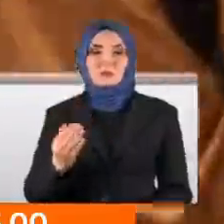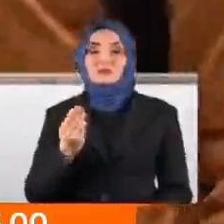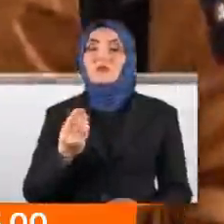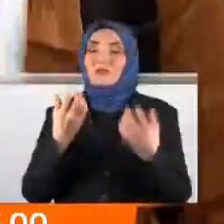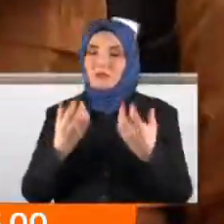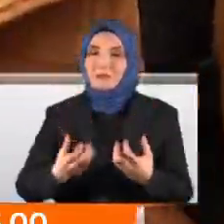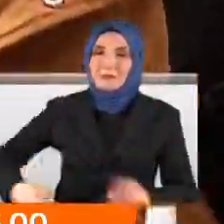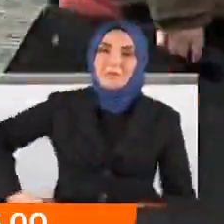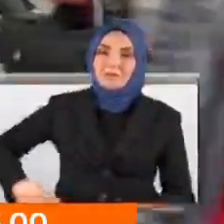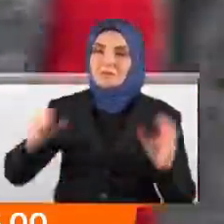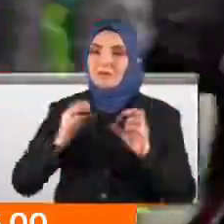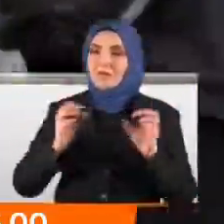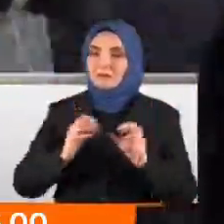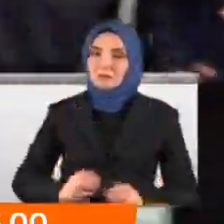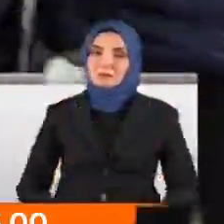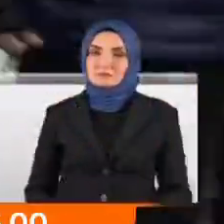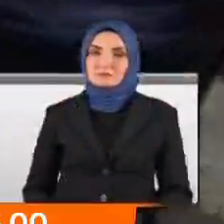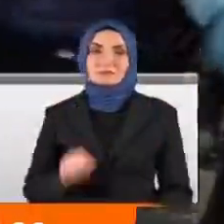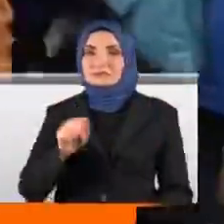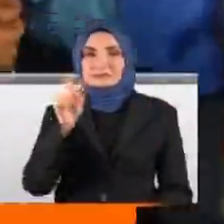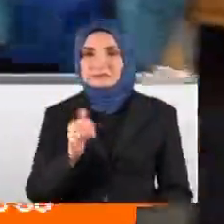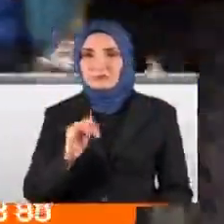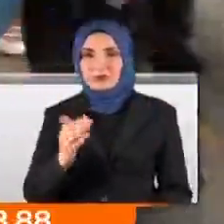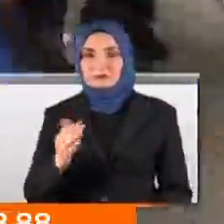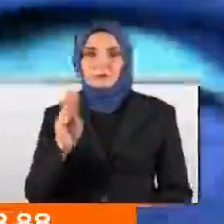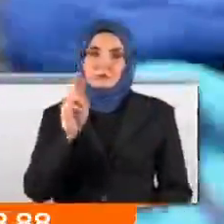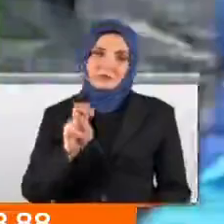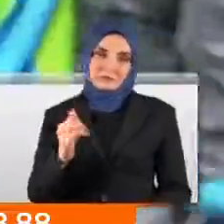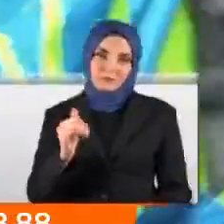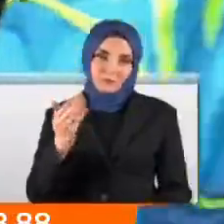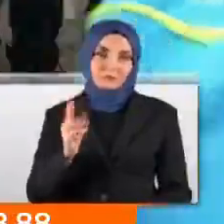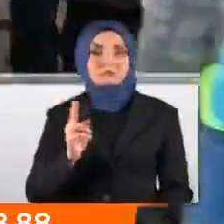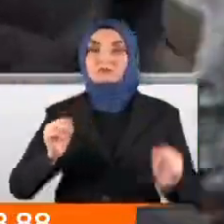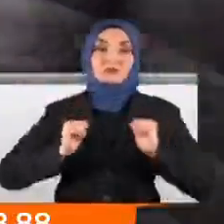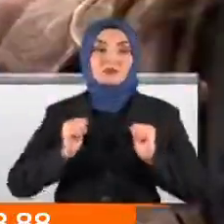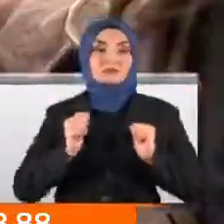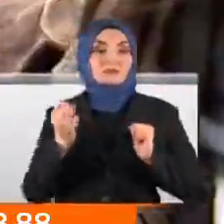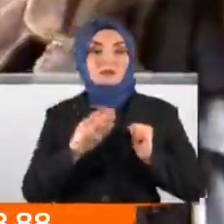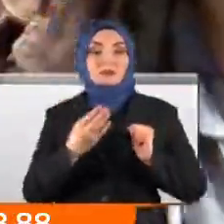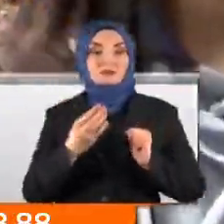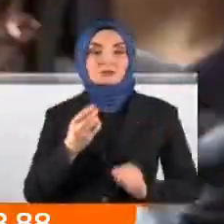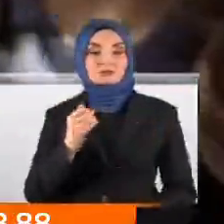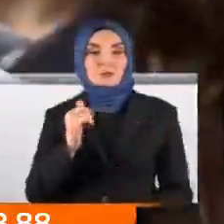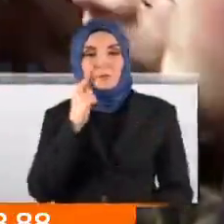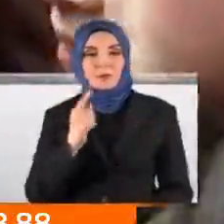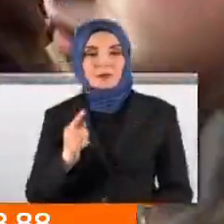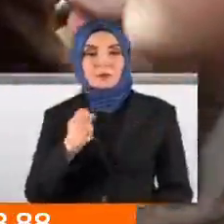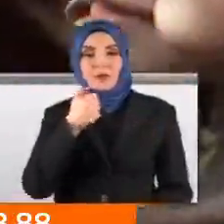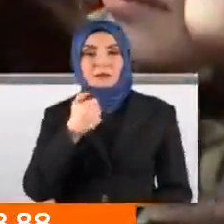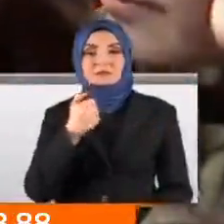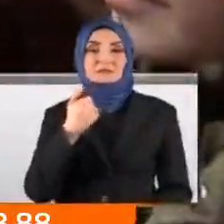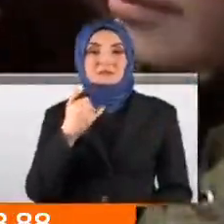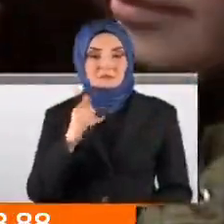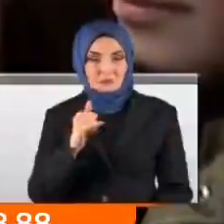ağrısı çekiyorum. Belim ağrıyor. Sen kaç kilosun? Ben 38 kiloyum. Çantan kaç kilo? Bir tartalım bakalım. 6 kilo 700 gram.